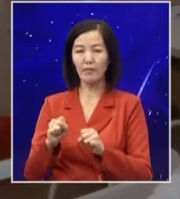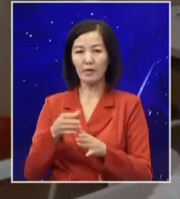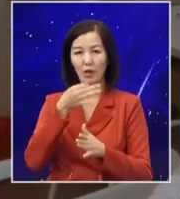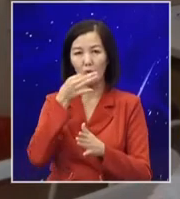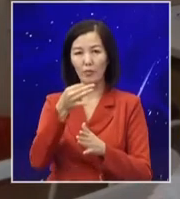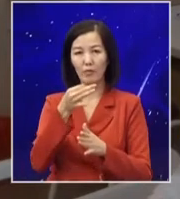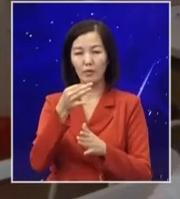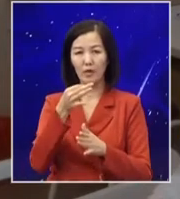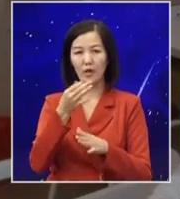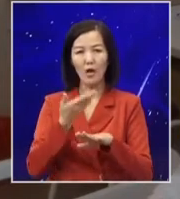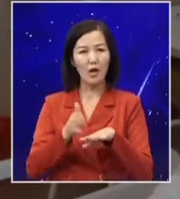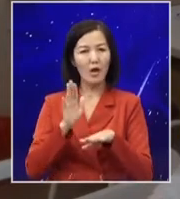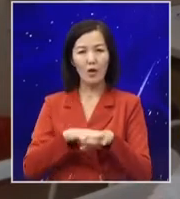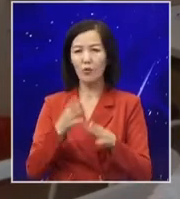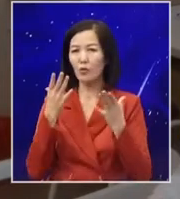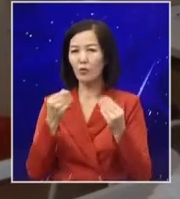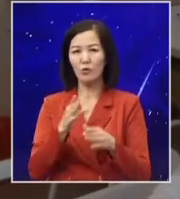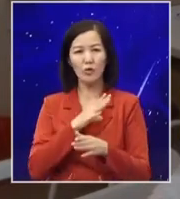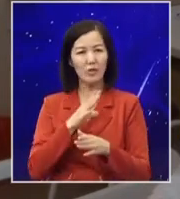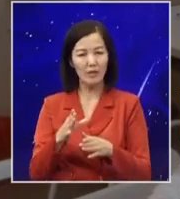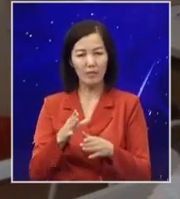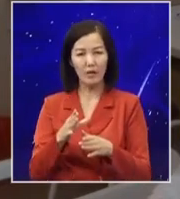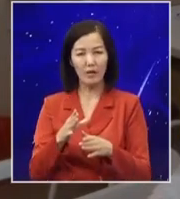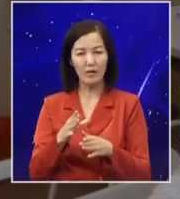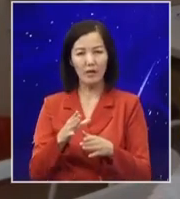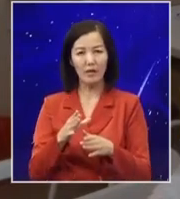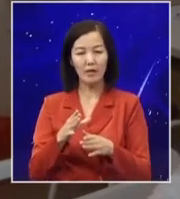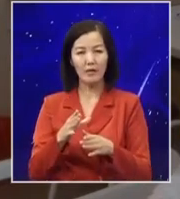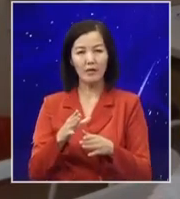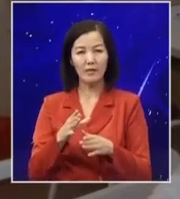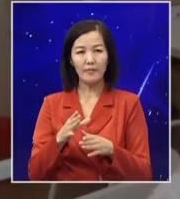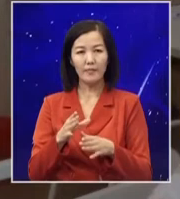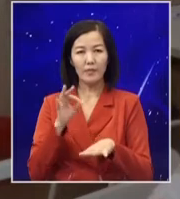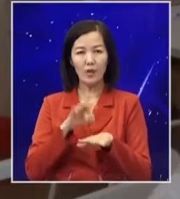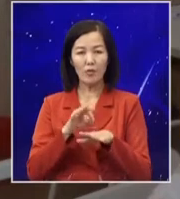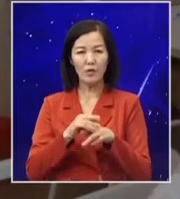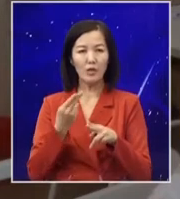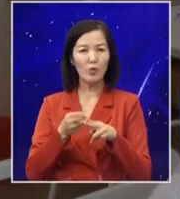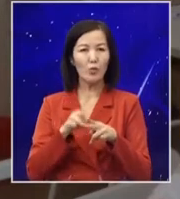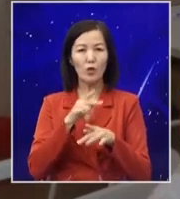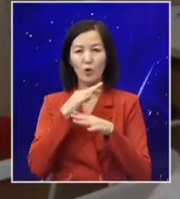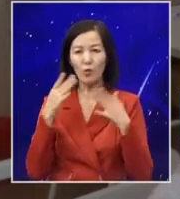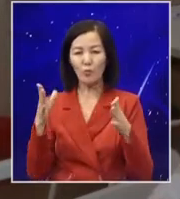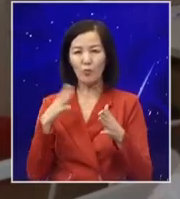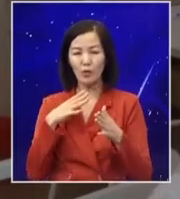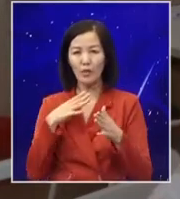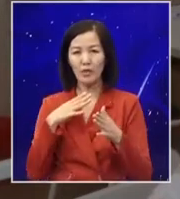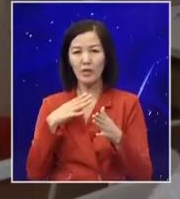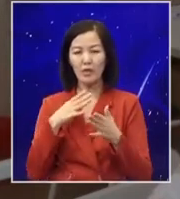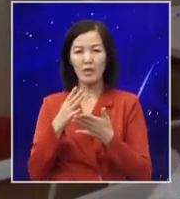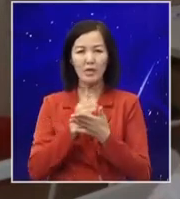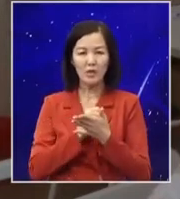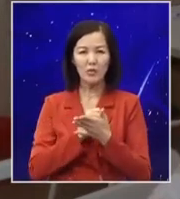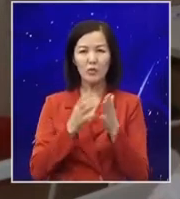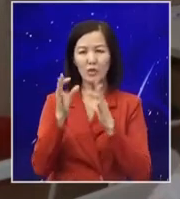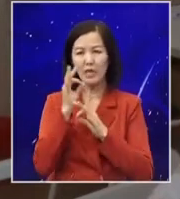ондай ауыр күндер көрген емеспіз, басымыздан өткізген емеспіз. Науқастар көп болды өкінішке орай. Ресурстар болған жоқ,